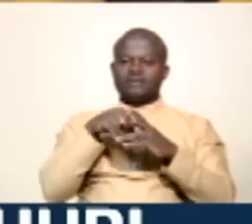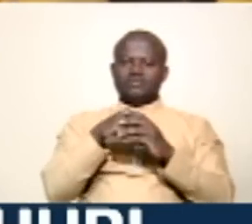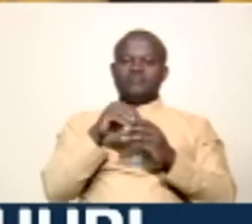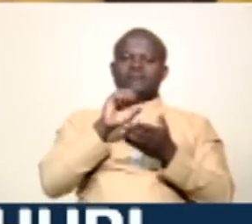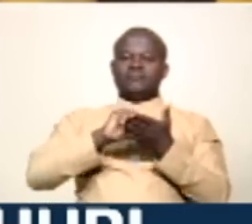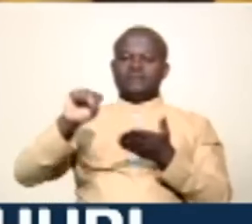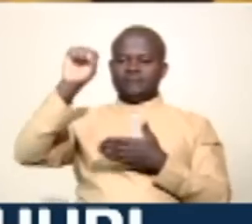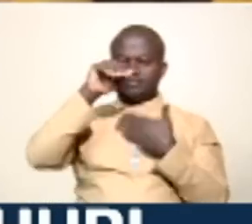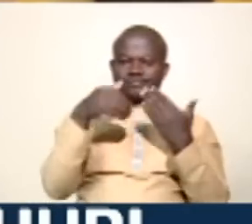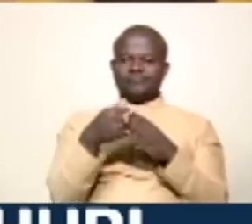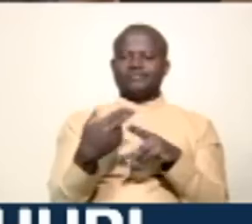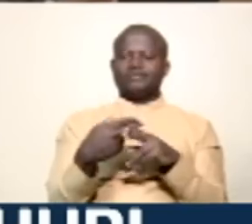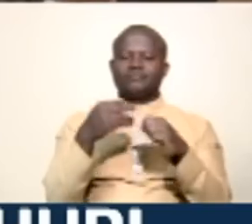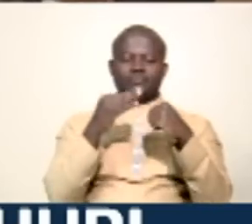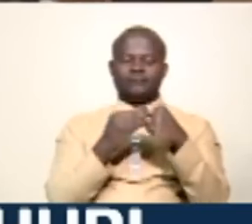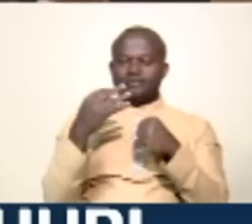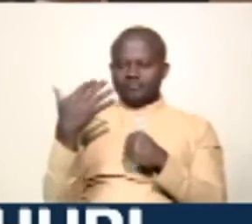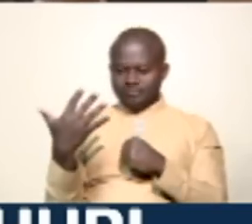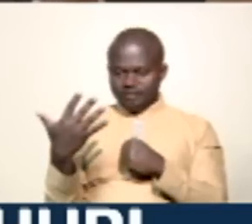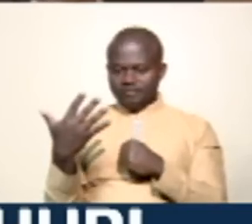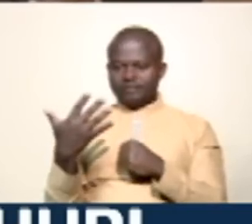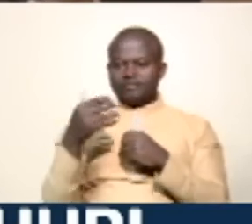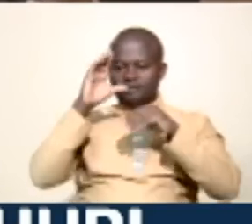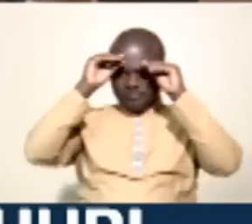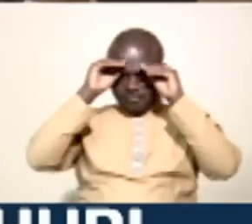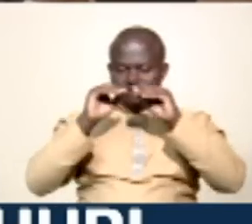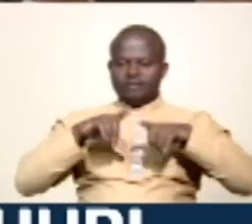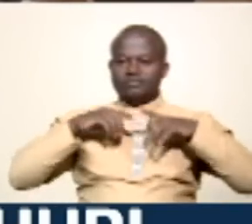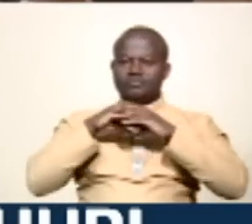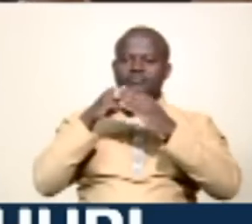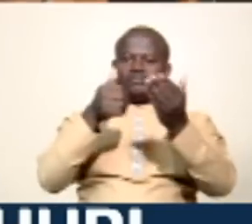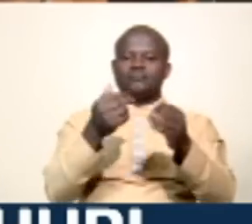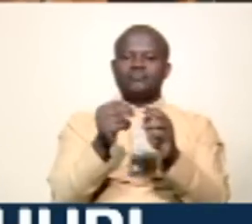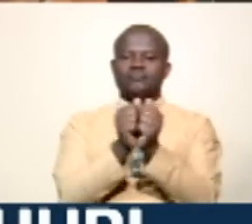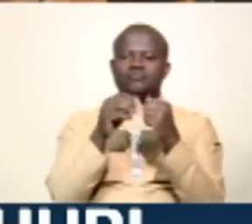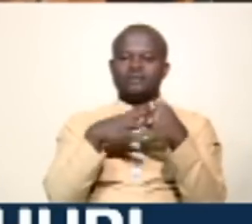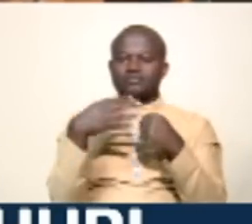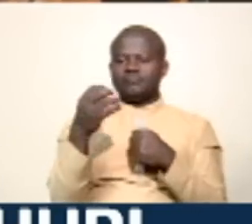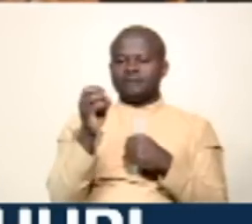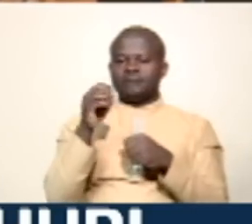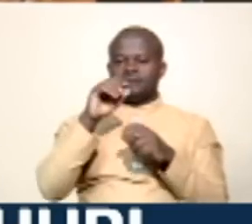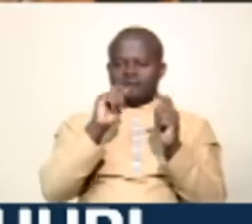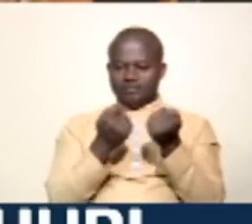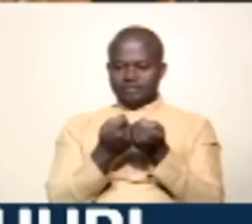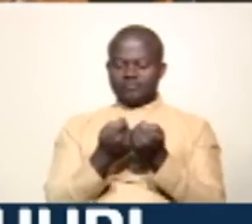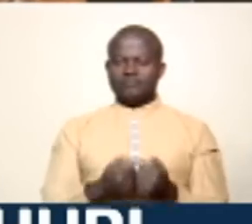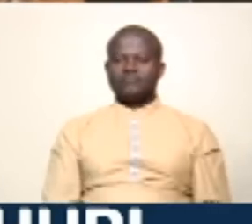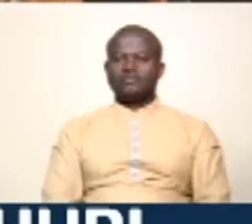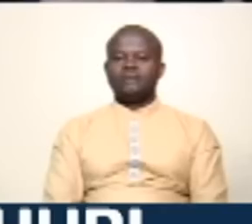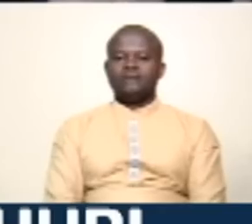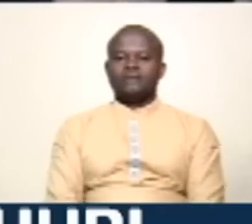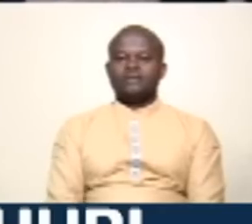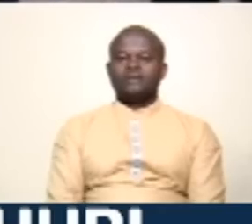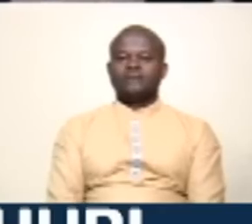mashuri yisumbuye ari 85,000 naho abiga bataha ari 19,500 ku gihembwe Jean Paul